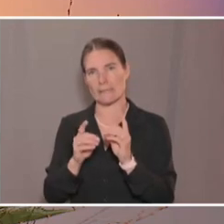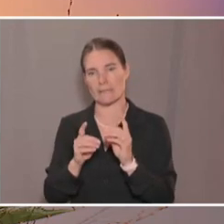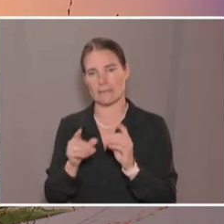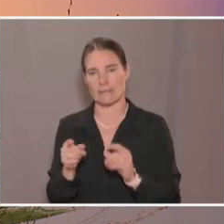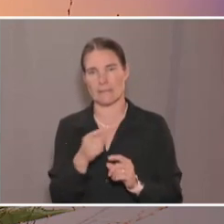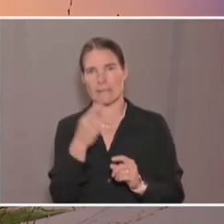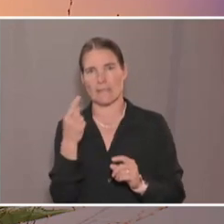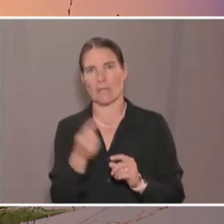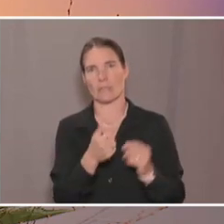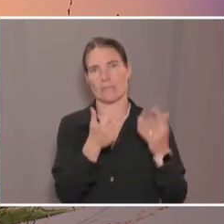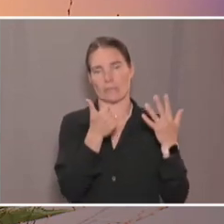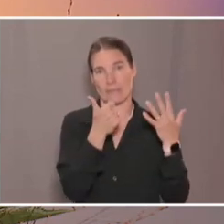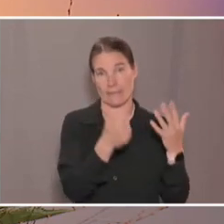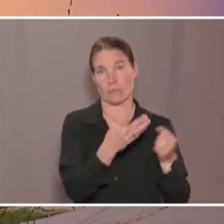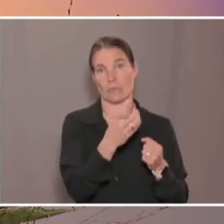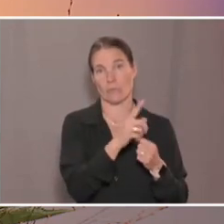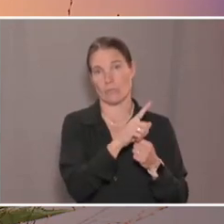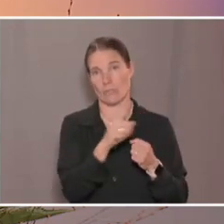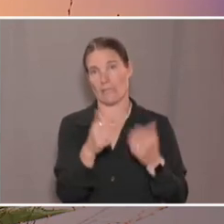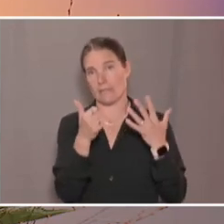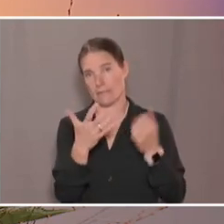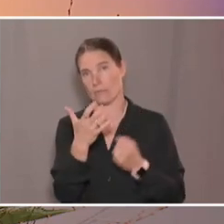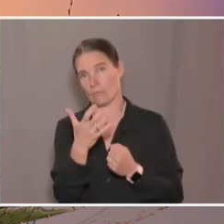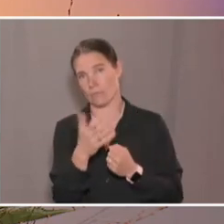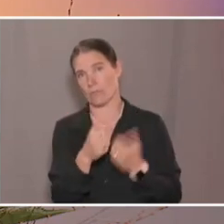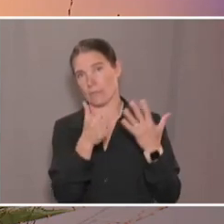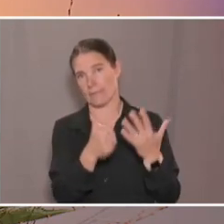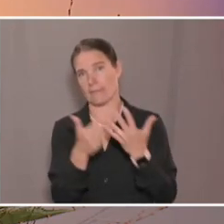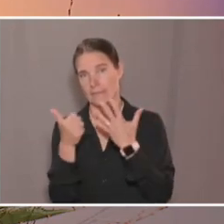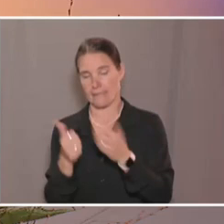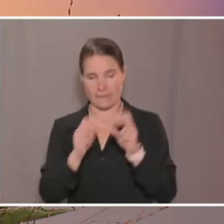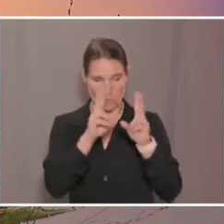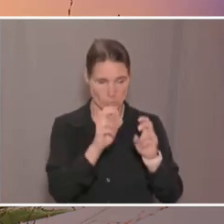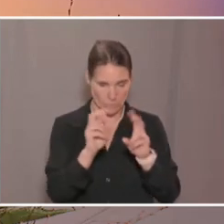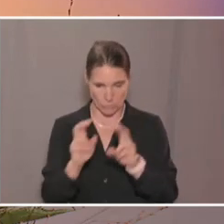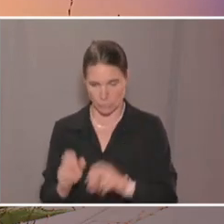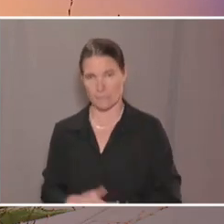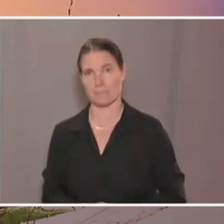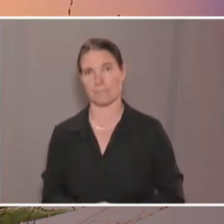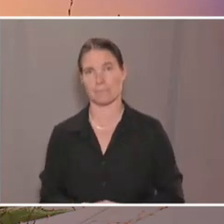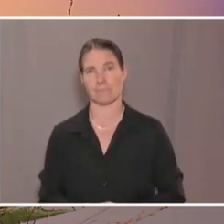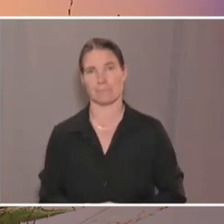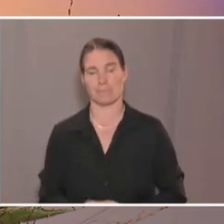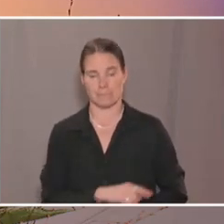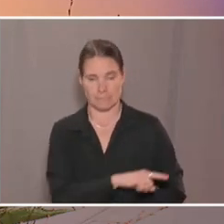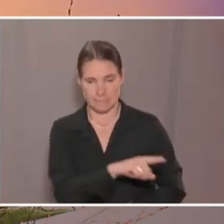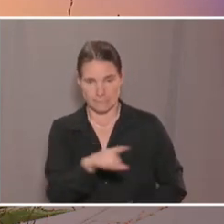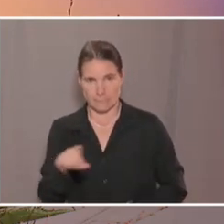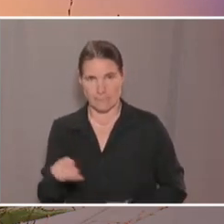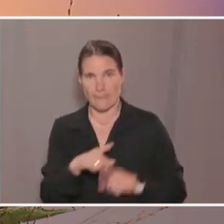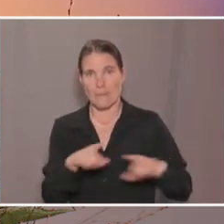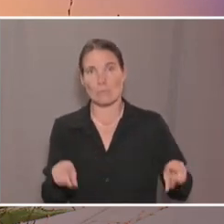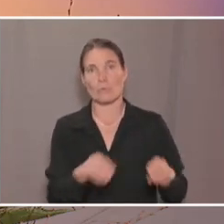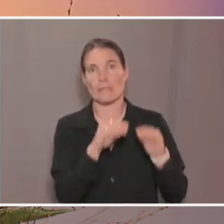Stichjahren 1946, 56 und 66 untersucht. Übrigens unter ihnen mit der Musikpädagogin